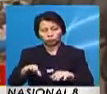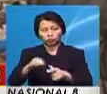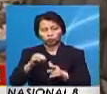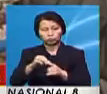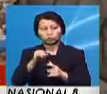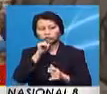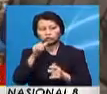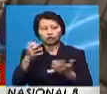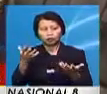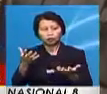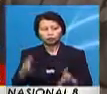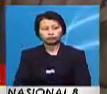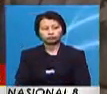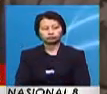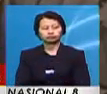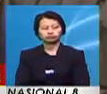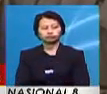bagaimana.